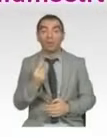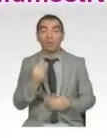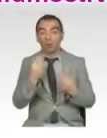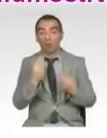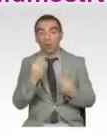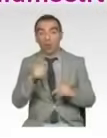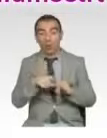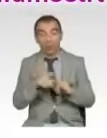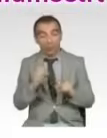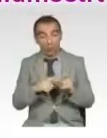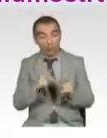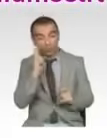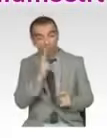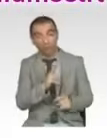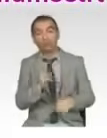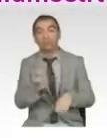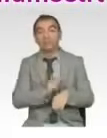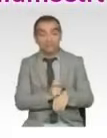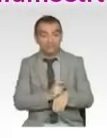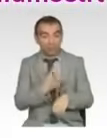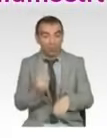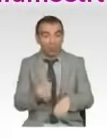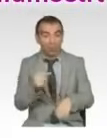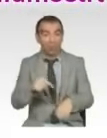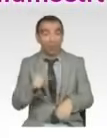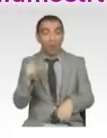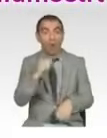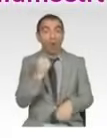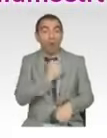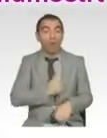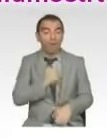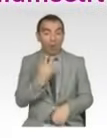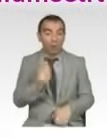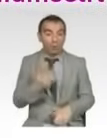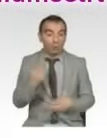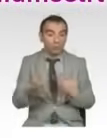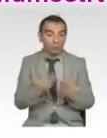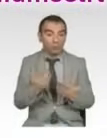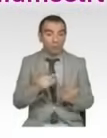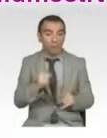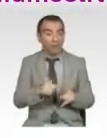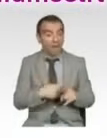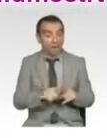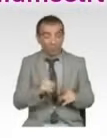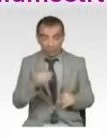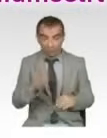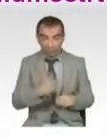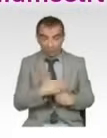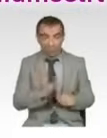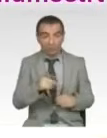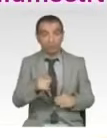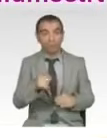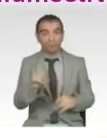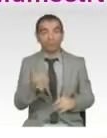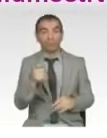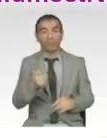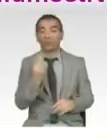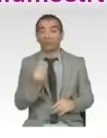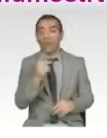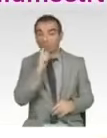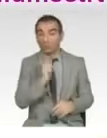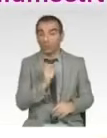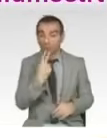aile bireylerimizden hangisiymiş? Hangimiz bu ay daha çok öfkelenmiş? Hangimiz daha çok paylaşımda bulunmuşuz? Hangimiz güzel sözler